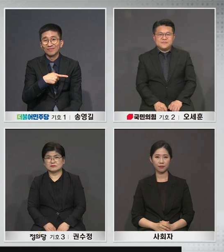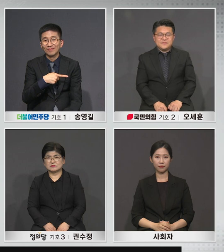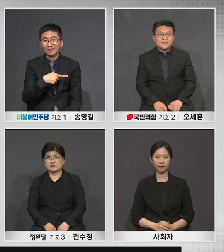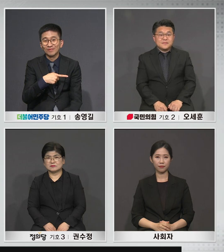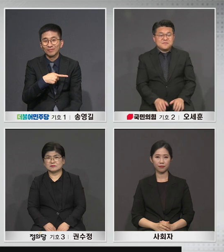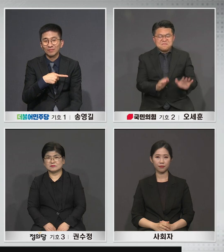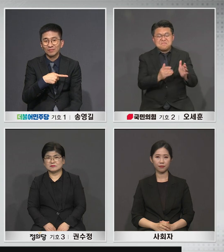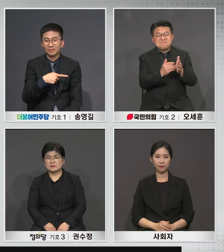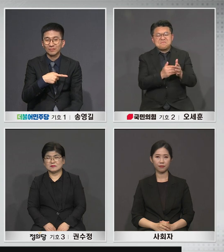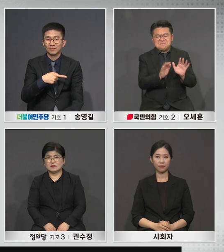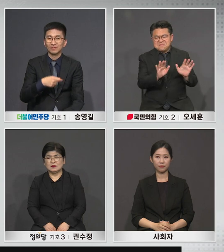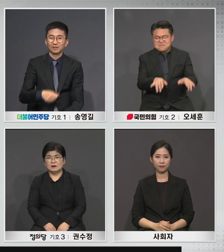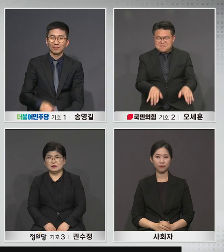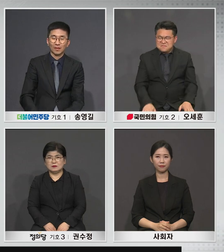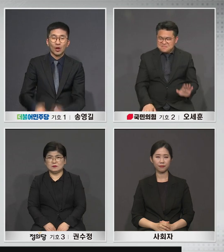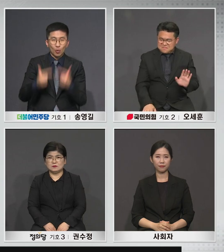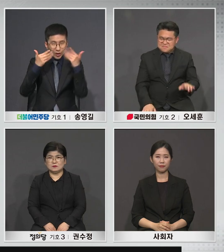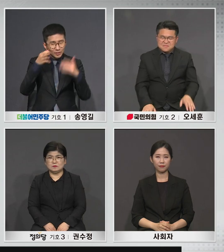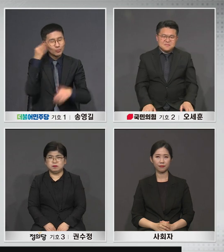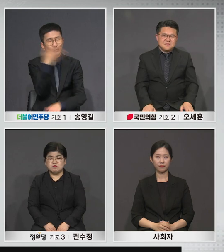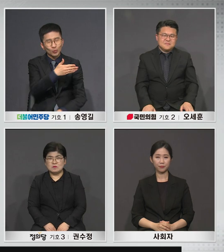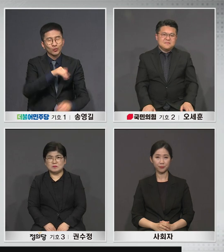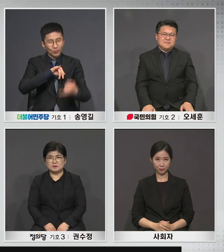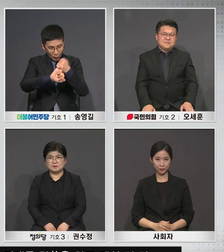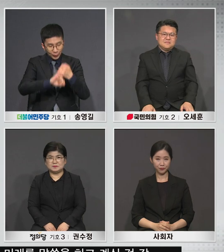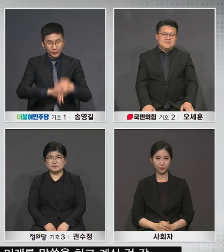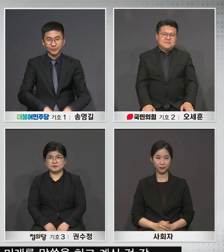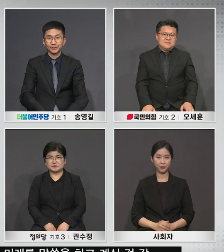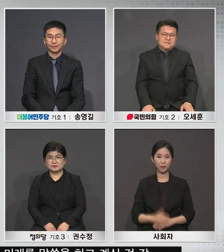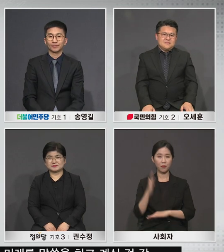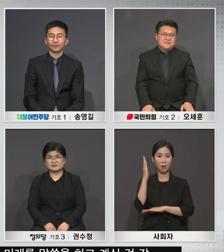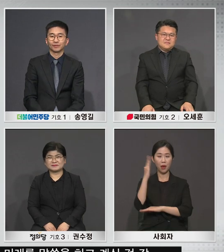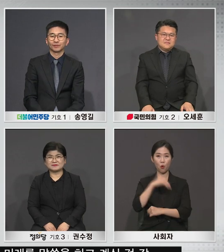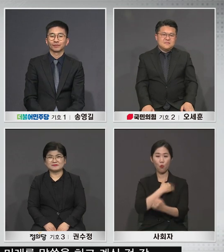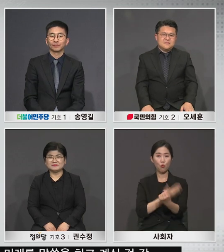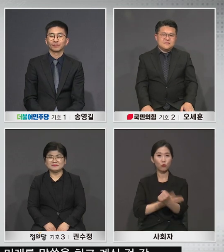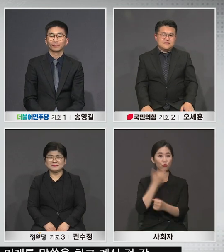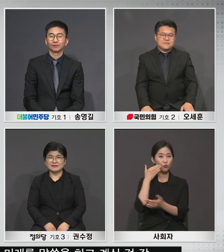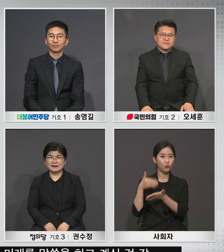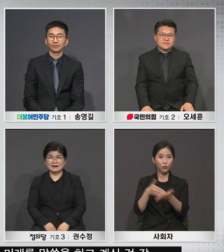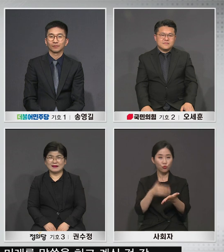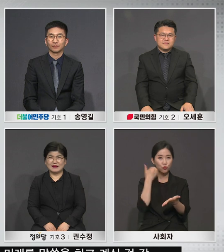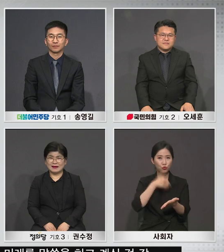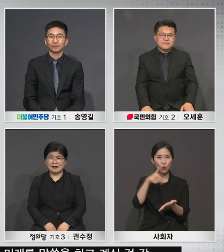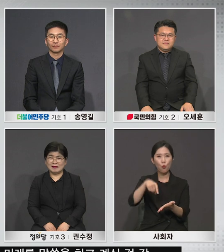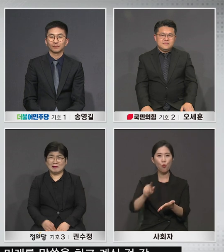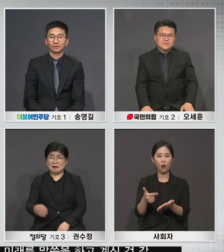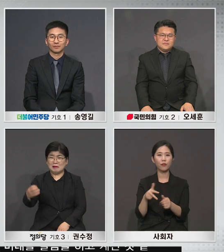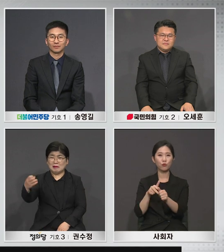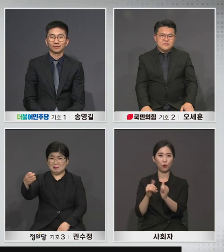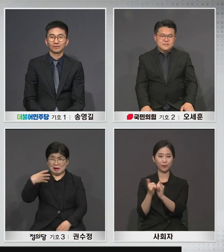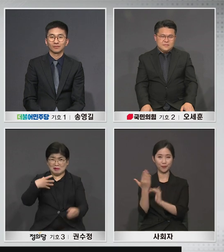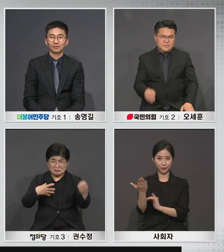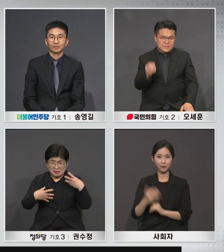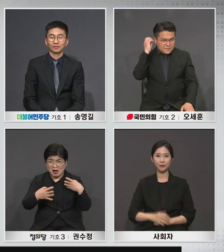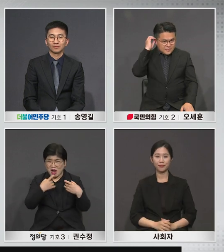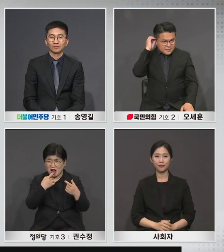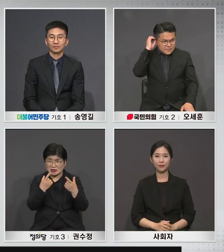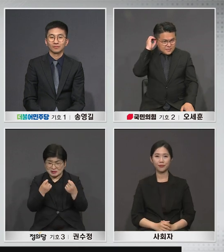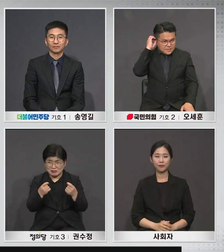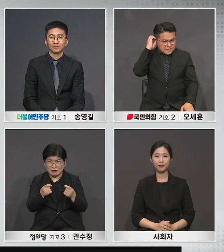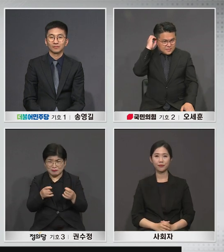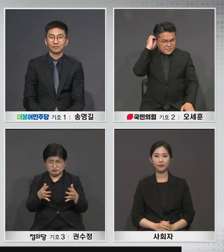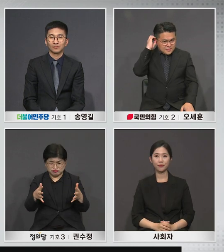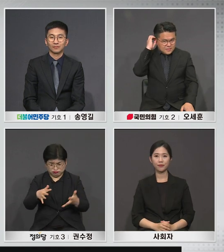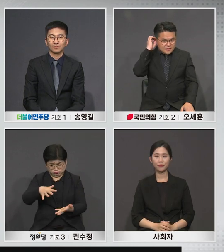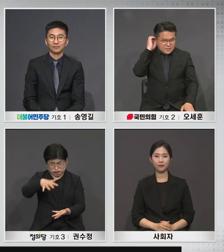기회를 주시면 현실로 보여드리겠습니다. 발언권 본수총 후보께. 말씀 주셨던 것처럼 용적률과